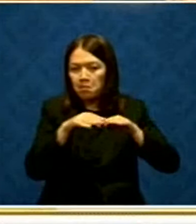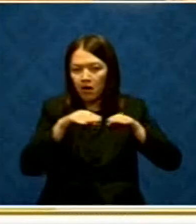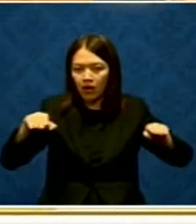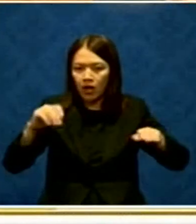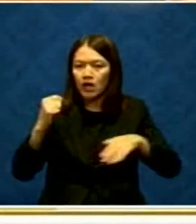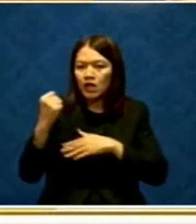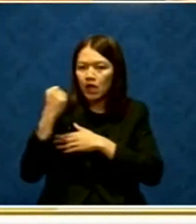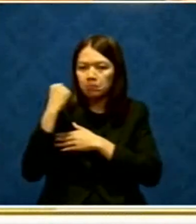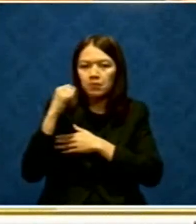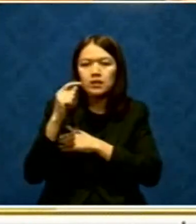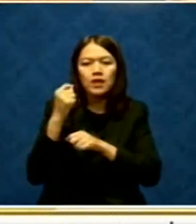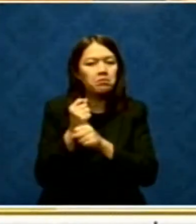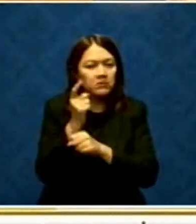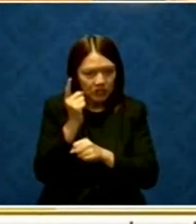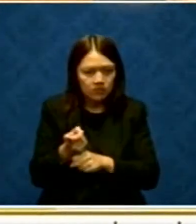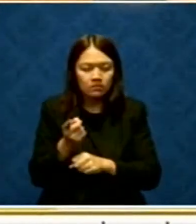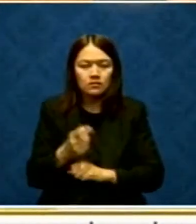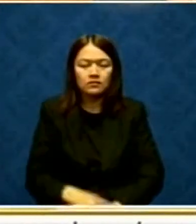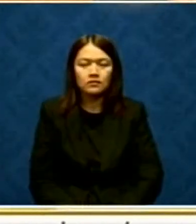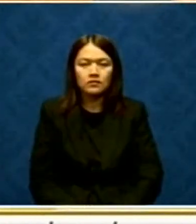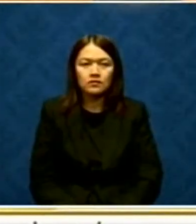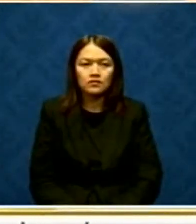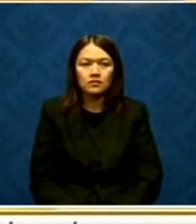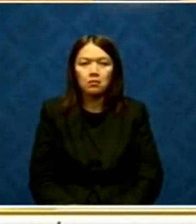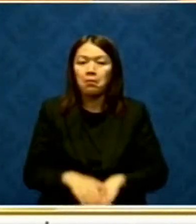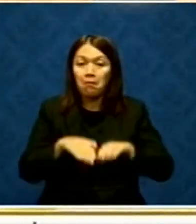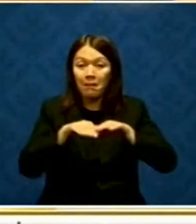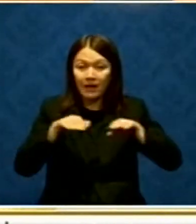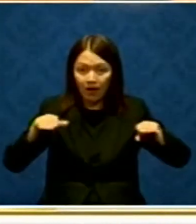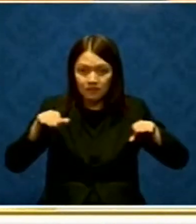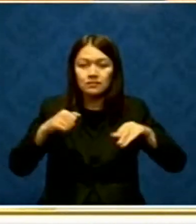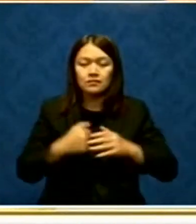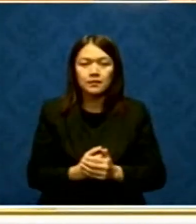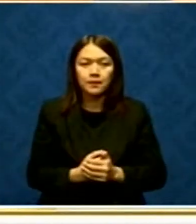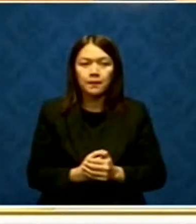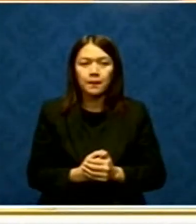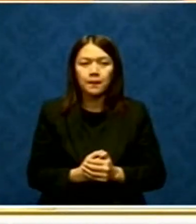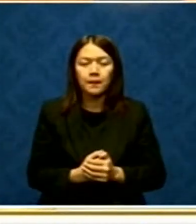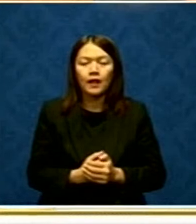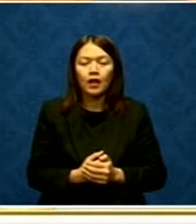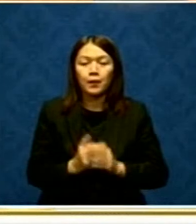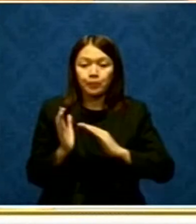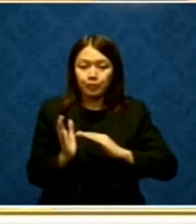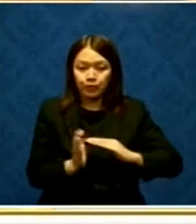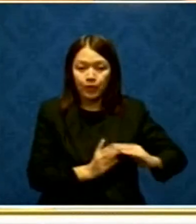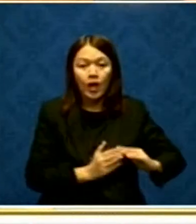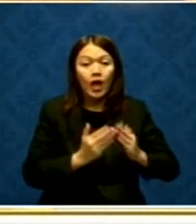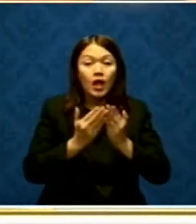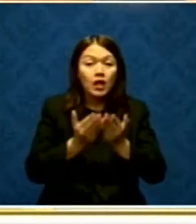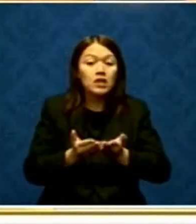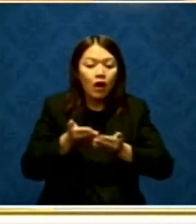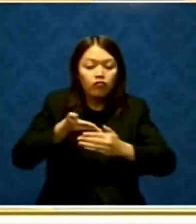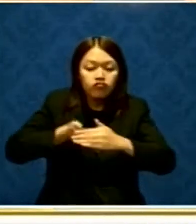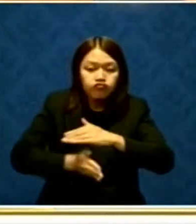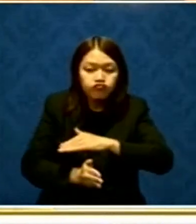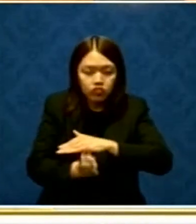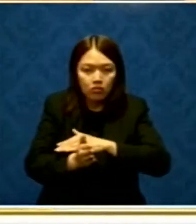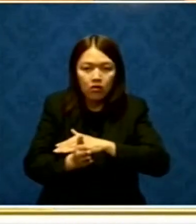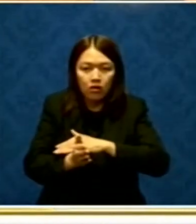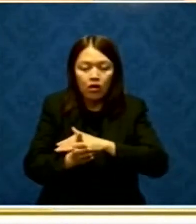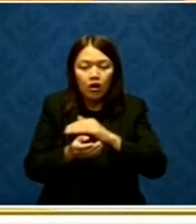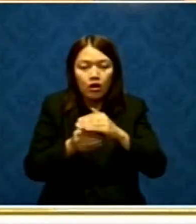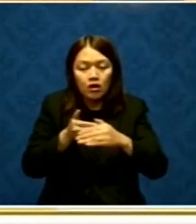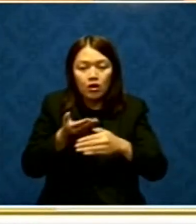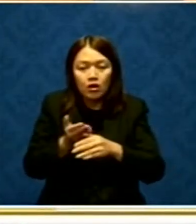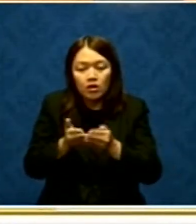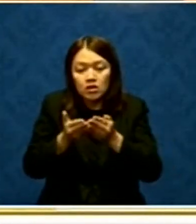การที่ต้องใช้กันจริงจริงจังต่อไปอันนี้คือมาตรการนะครับสำหรับเรื่องเรือดำน้ำเนี่ยคราวๆที่เราได้ทราบกันมาตลอด